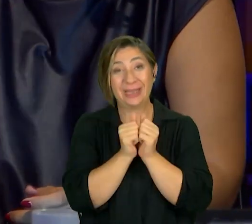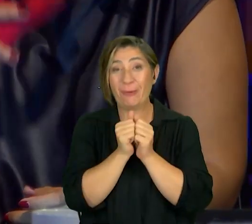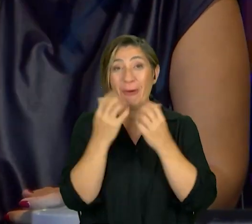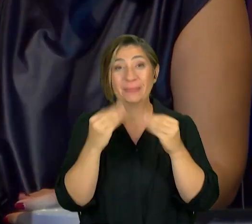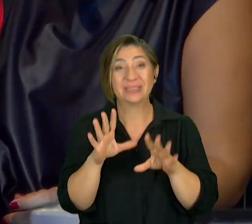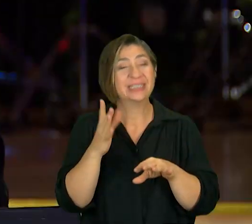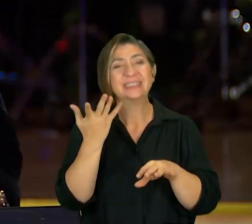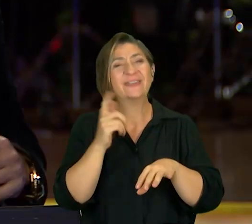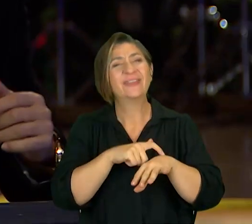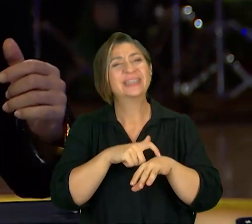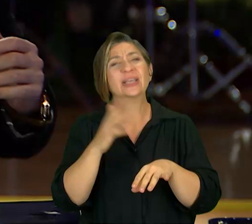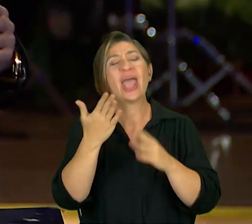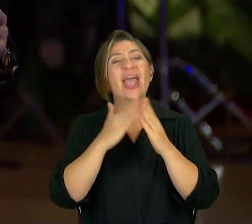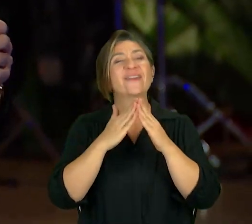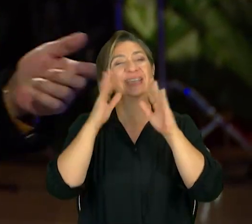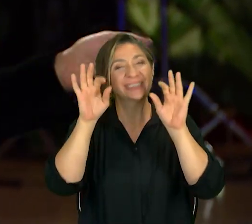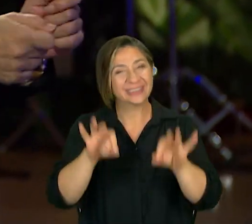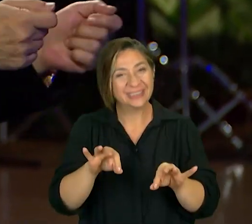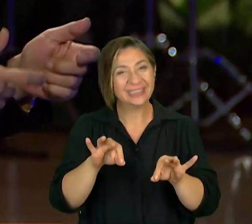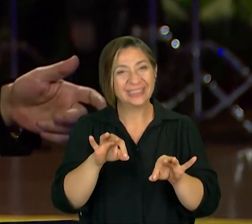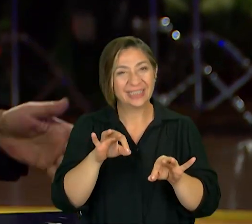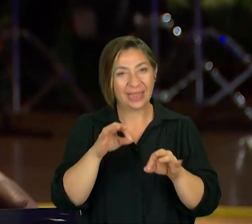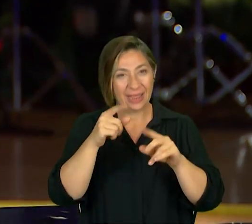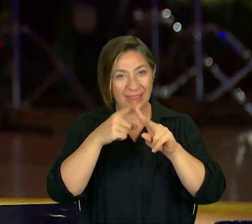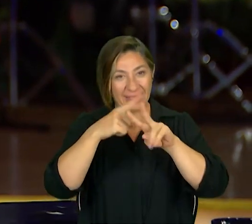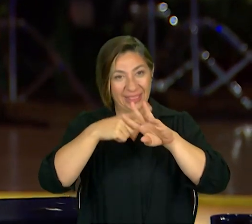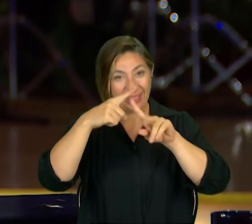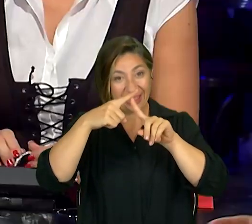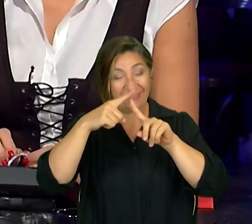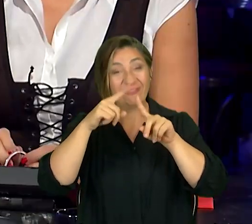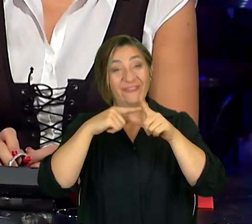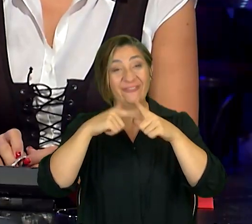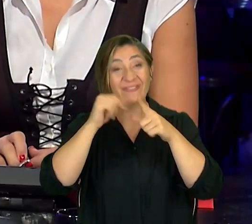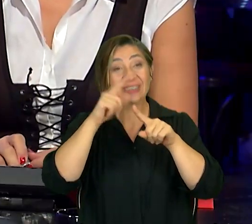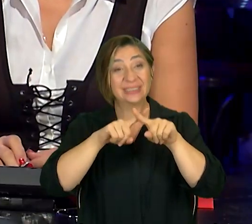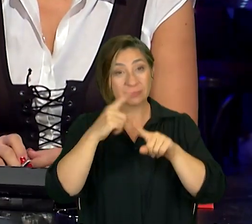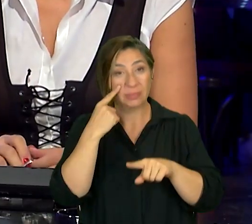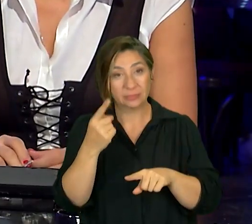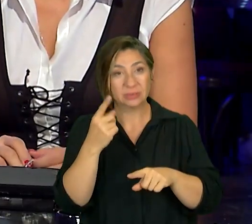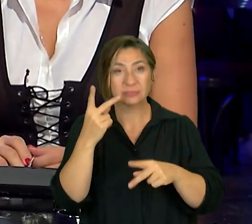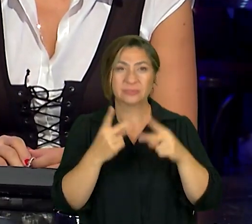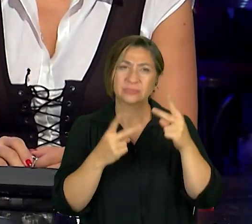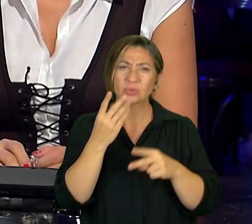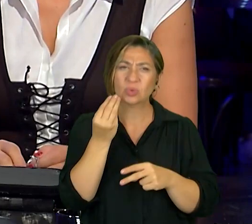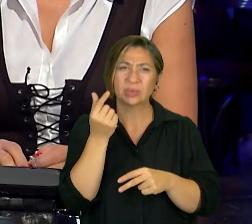Nasıl vakit geçiriyorsunuz? Mesela eve gittiniz. Netflix'e falan bakar mısınız? Hayır. Sıra bakıyoruz. Yani